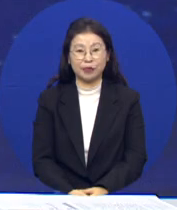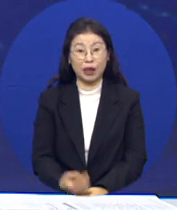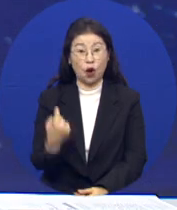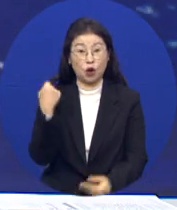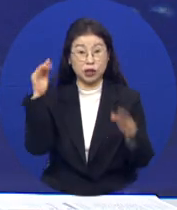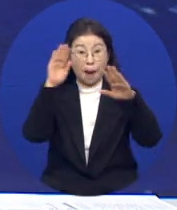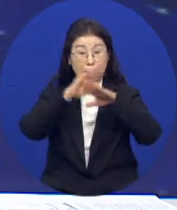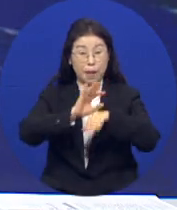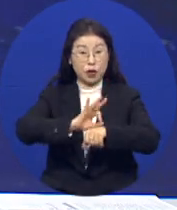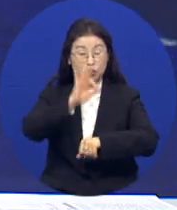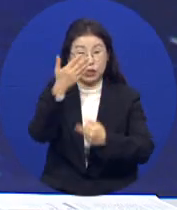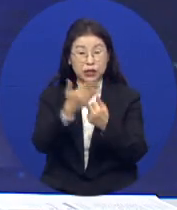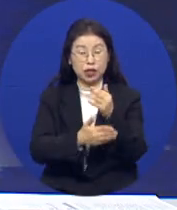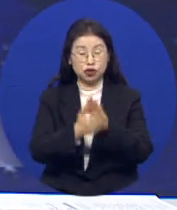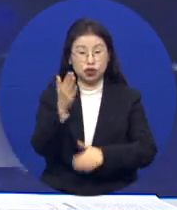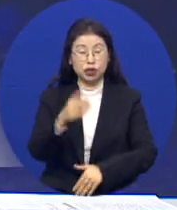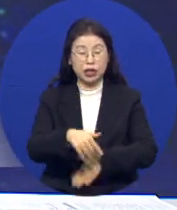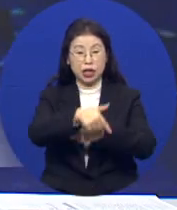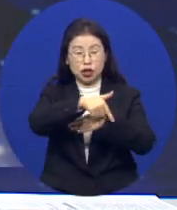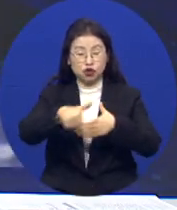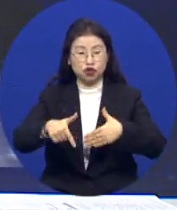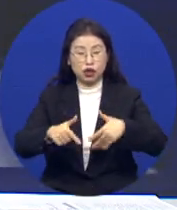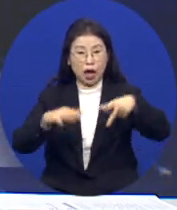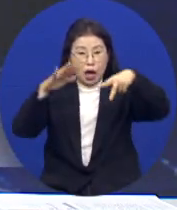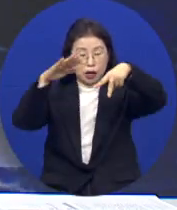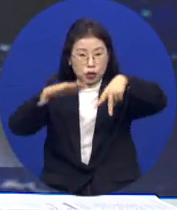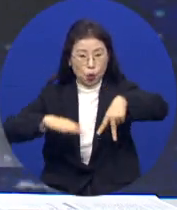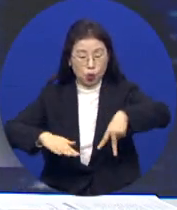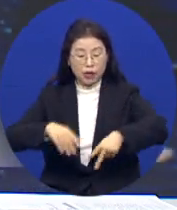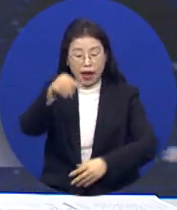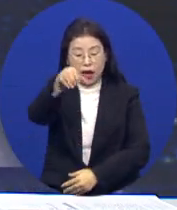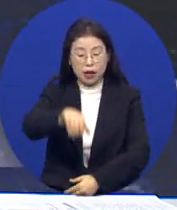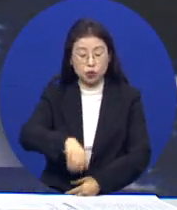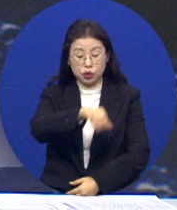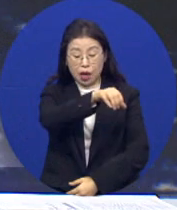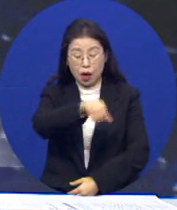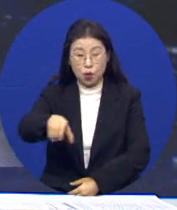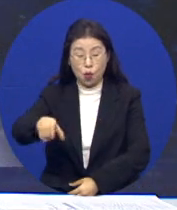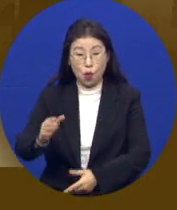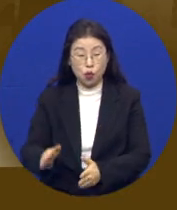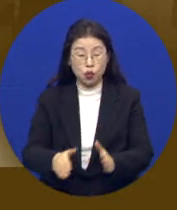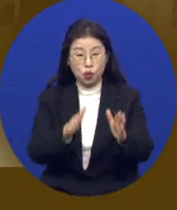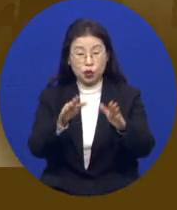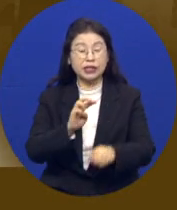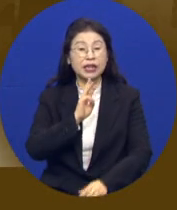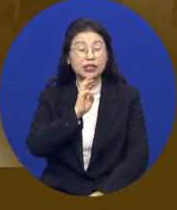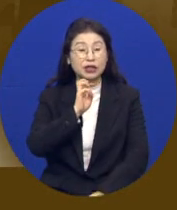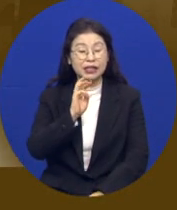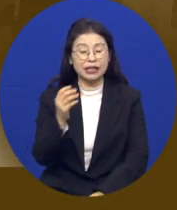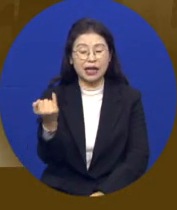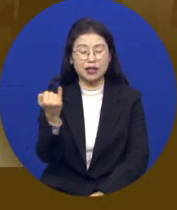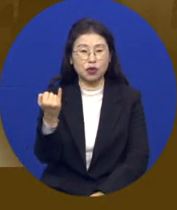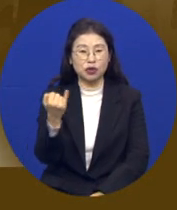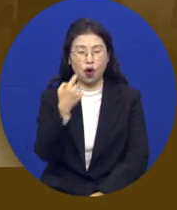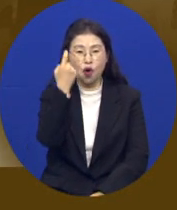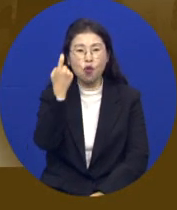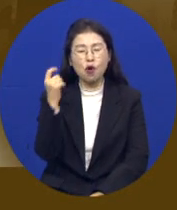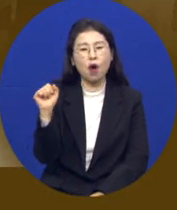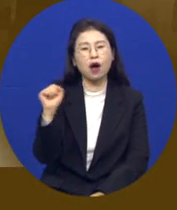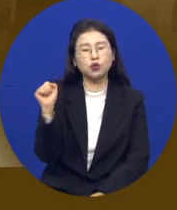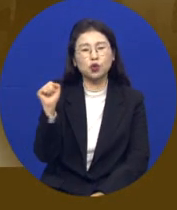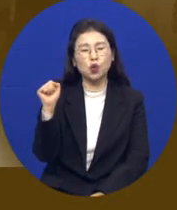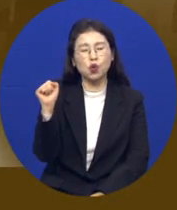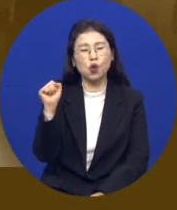어젯밤 10시쯤 제주시 구좌읍 송당리 대천교차로 인근 도로에서 33살 여성 관광객이